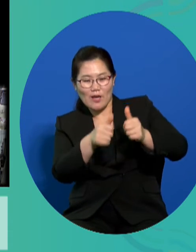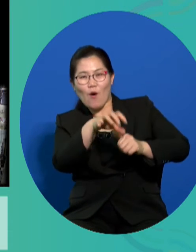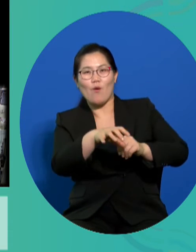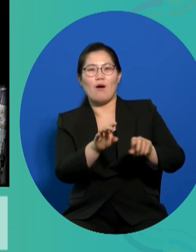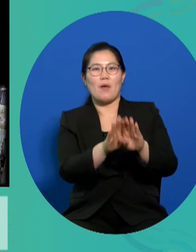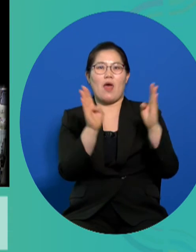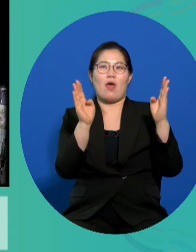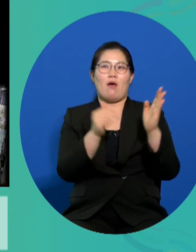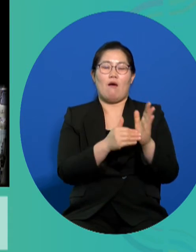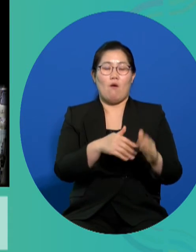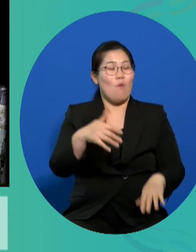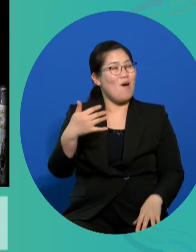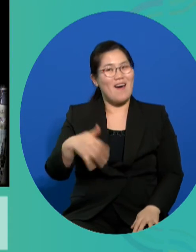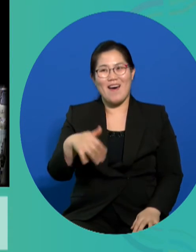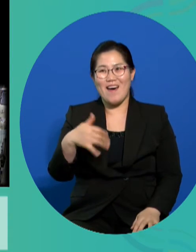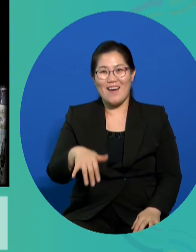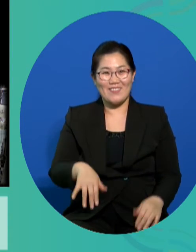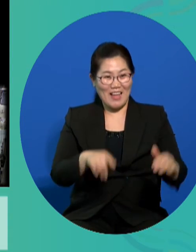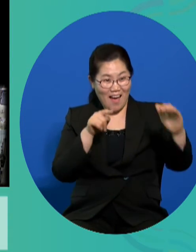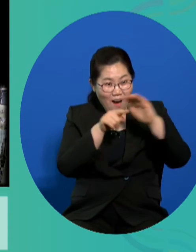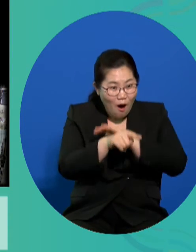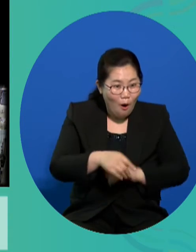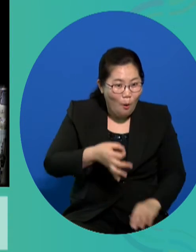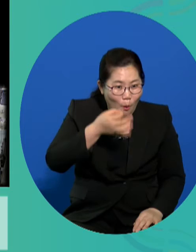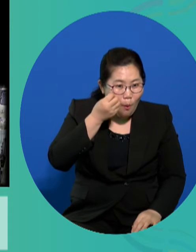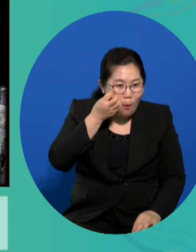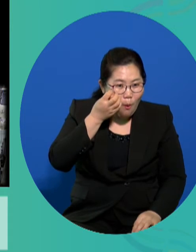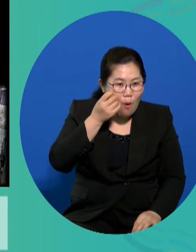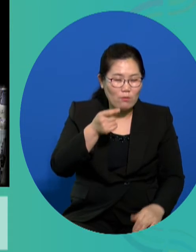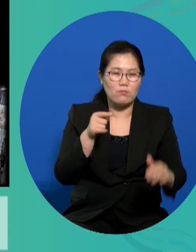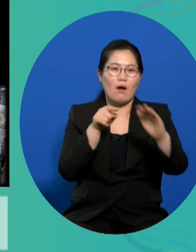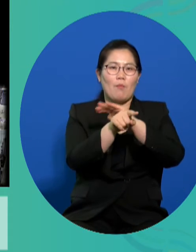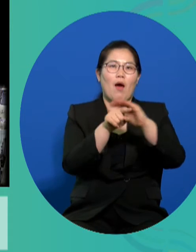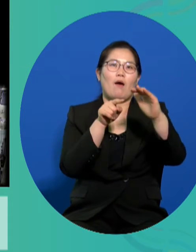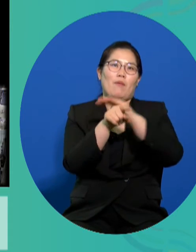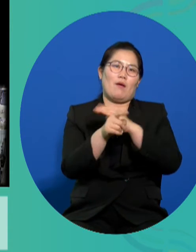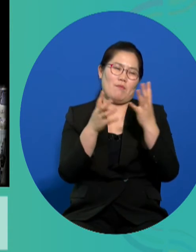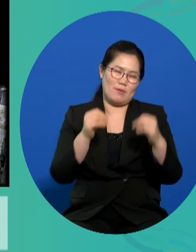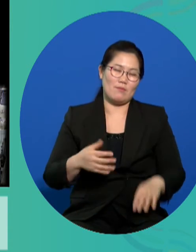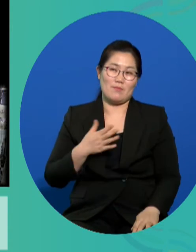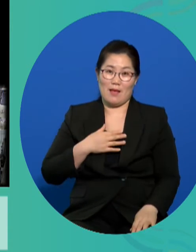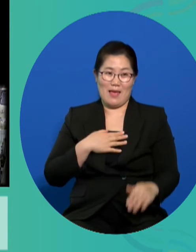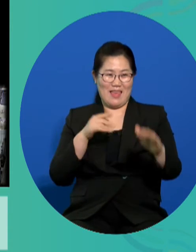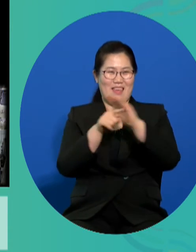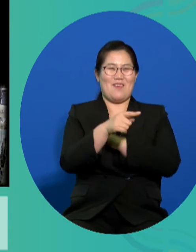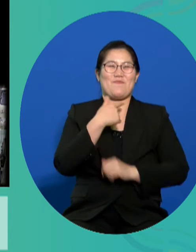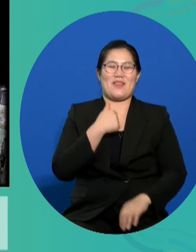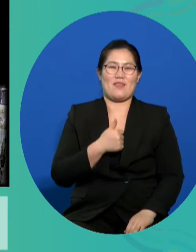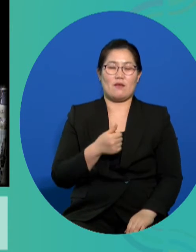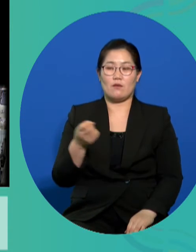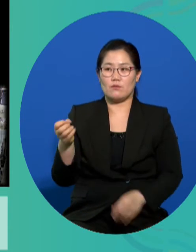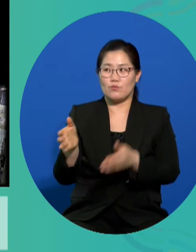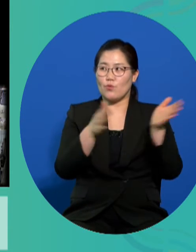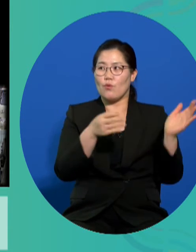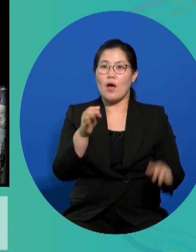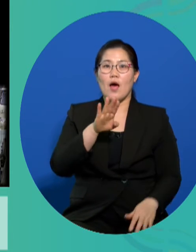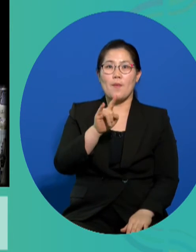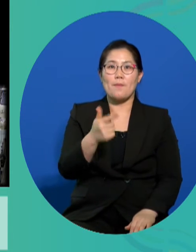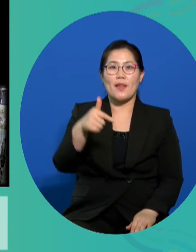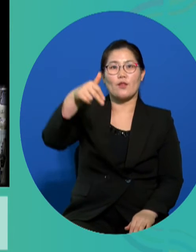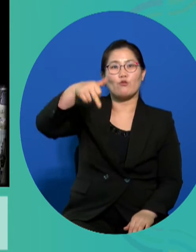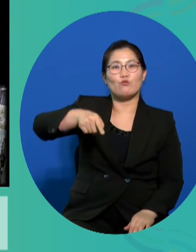관광 시설이고요. 많은 사람들이 사실 보러 갑니다, 여러분들. 저도 갔다 왔고요. 그리고 밴쿠버도 경기장을